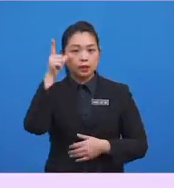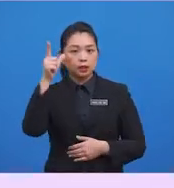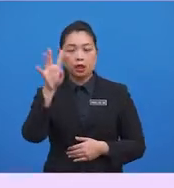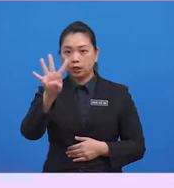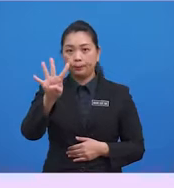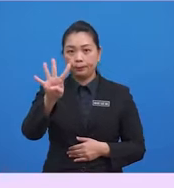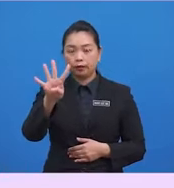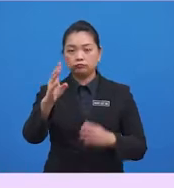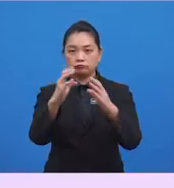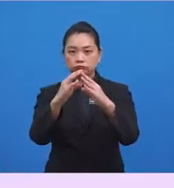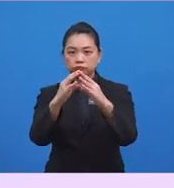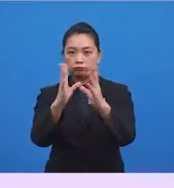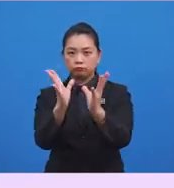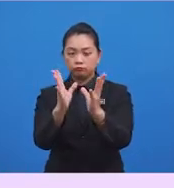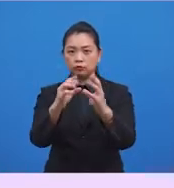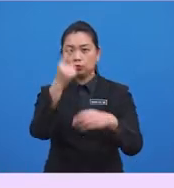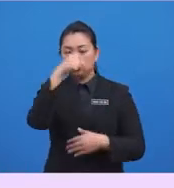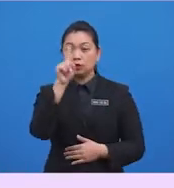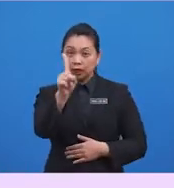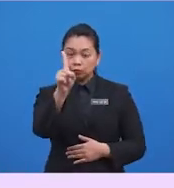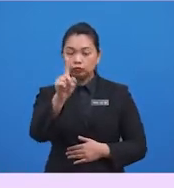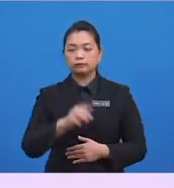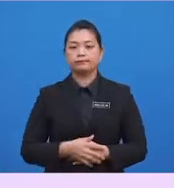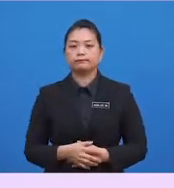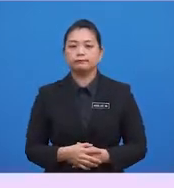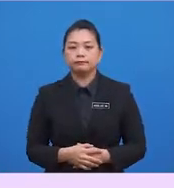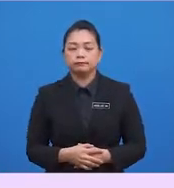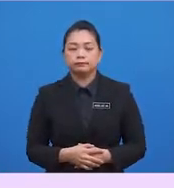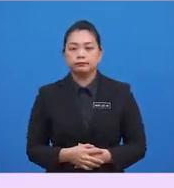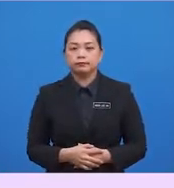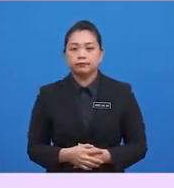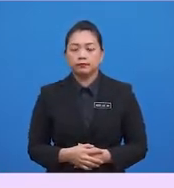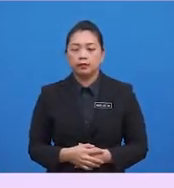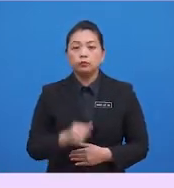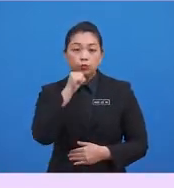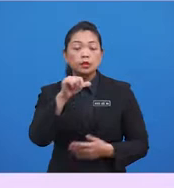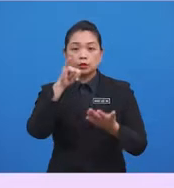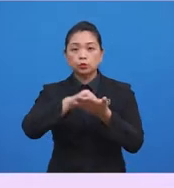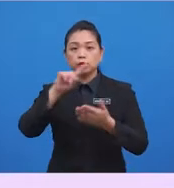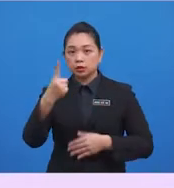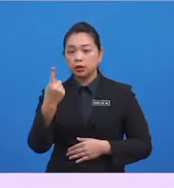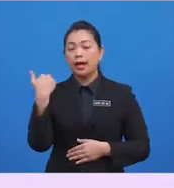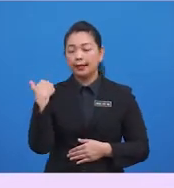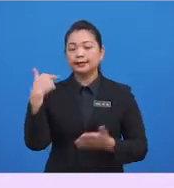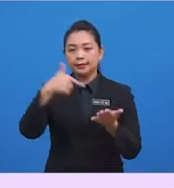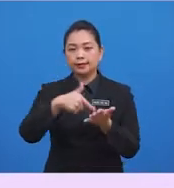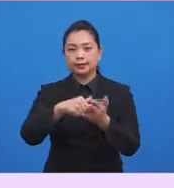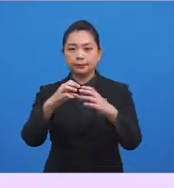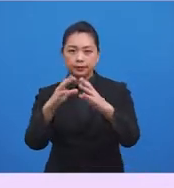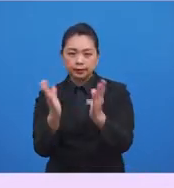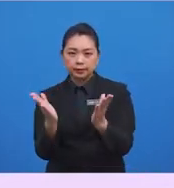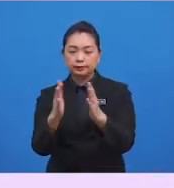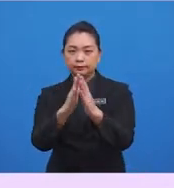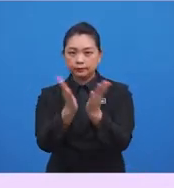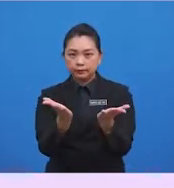lihat 4 jenis bentangan bagi sebuah piramid. Bukan itu saja ya murid-murid, ada lagi